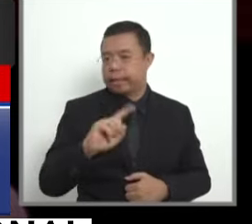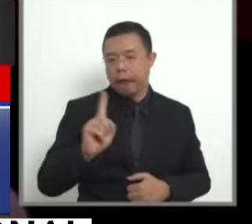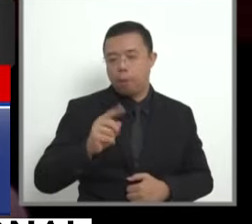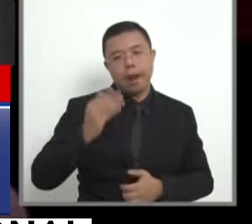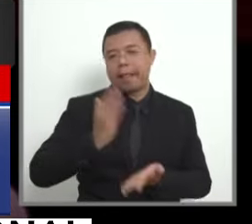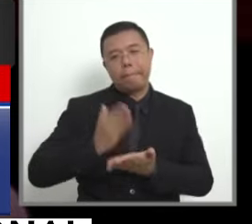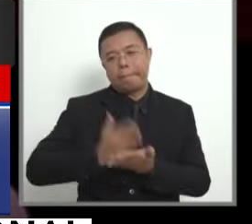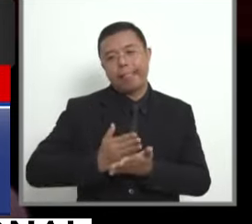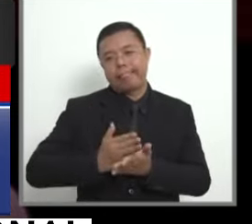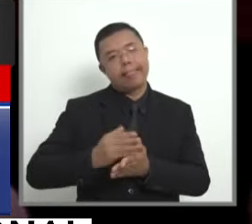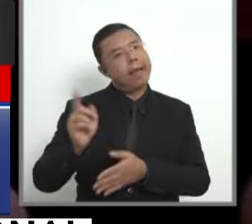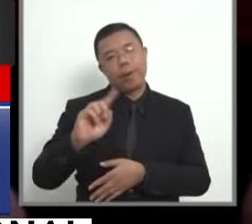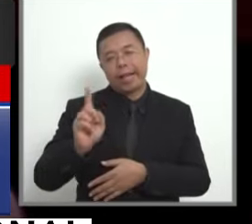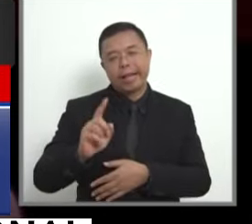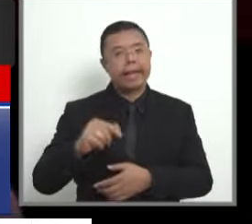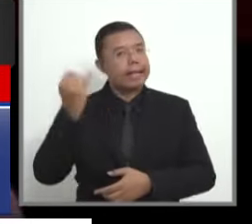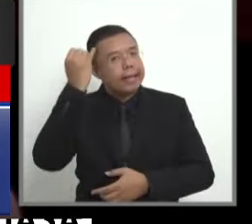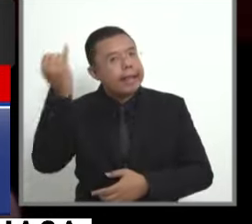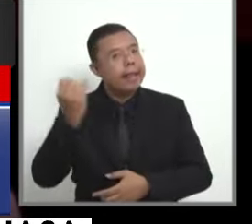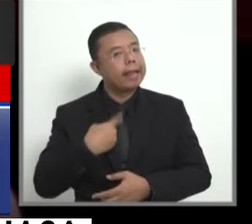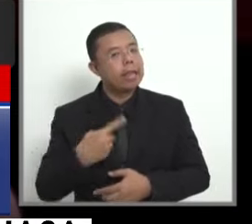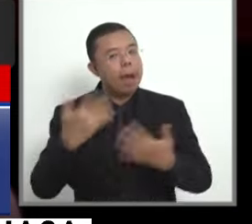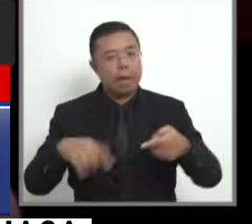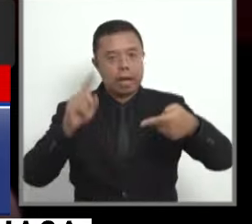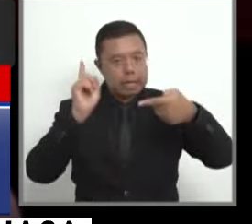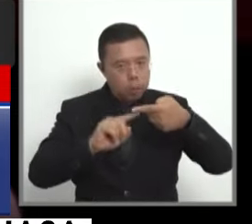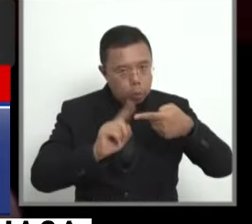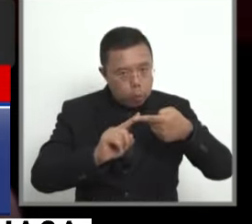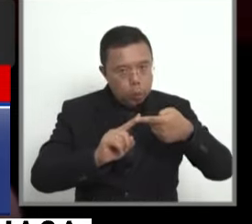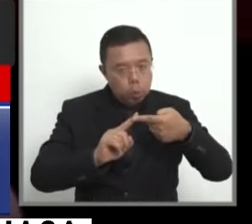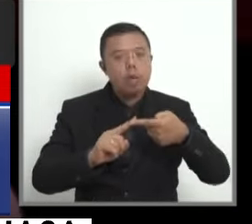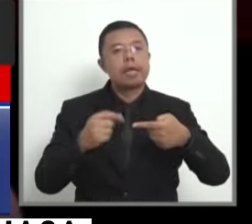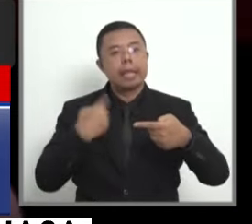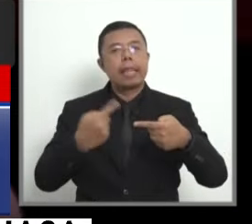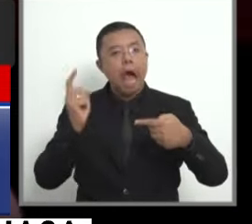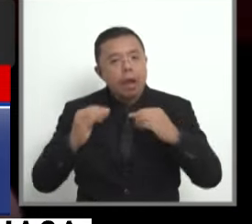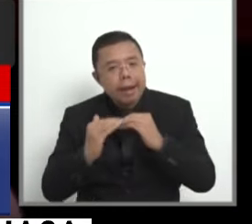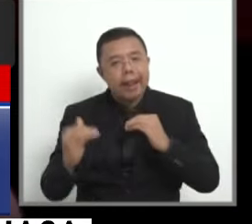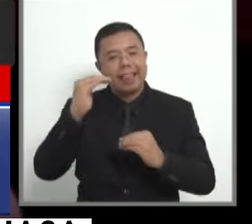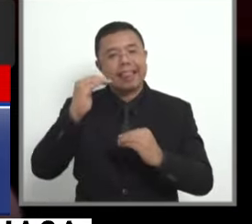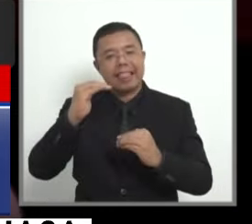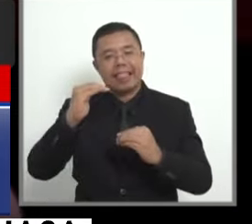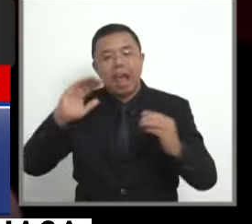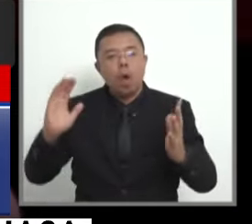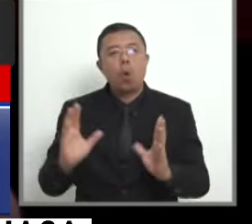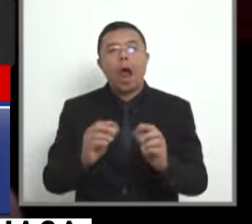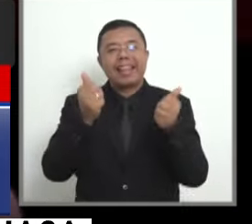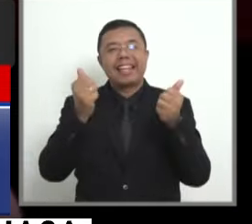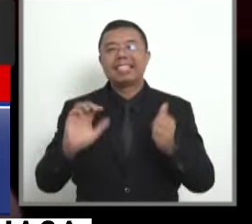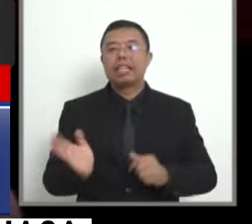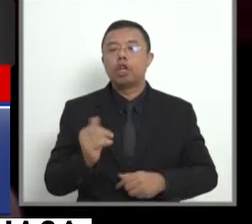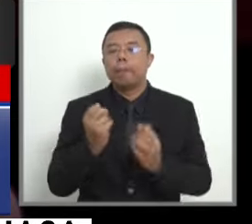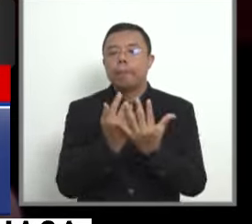ketinggalan dan gagasan kita adalah satu peningkatan kualitas manusia dan